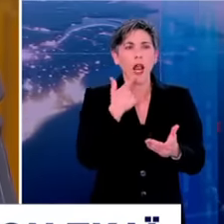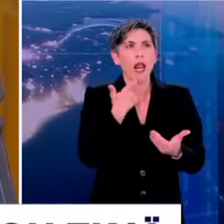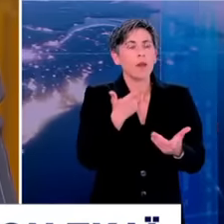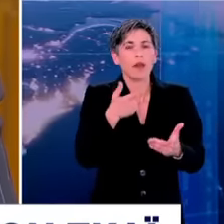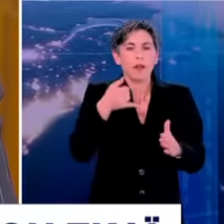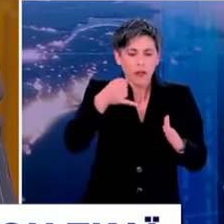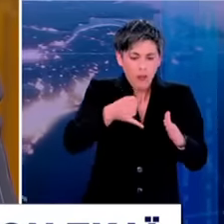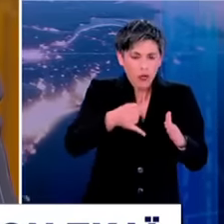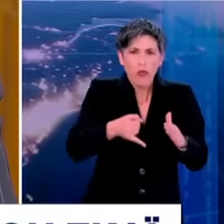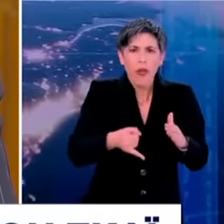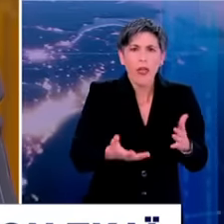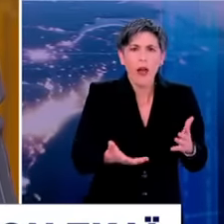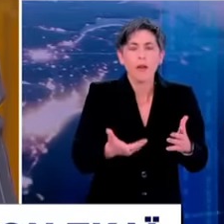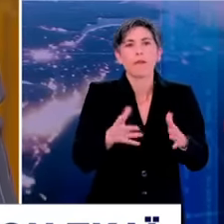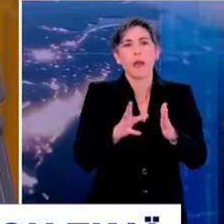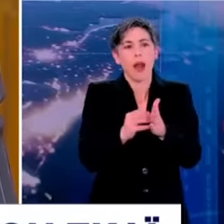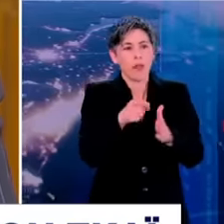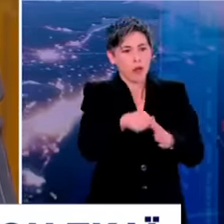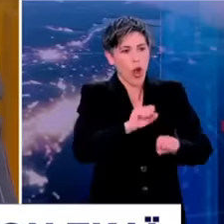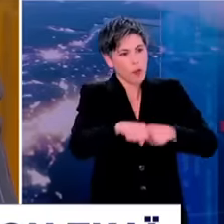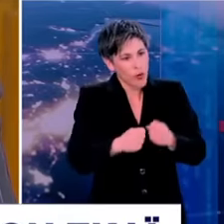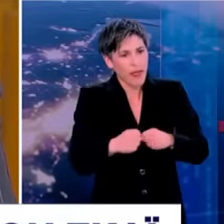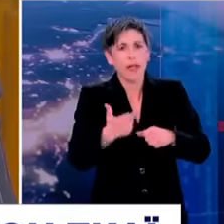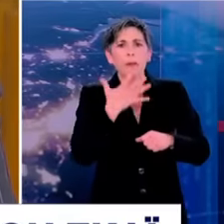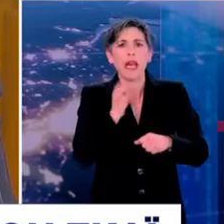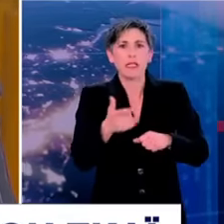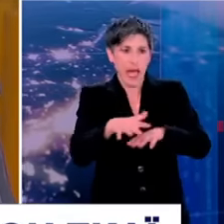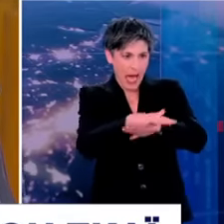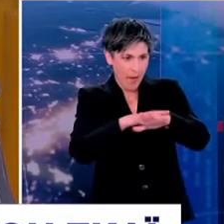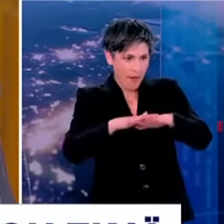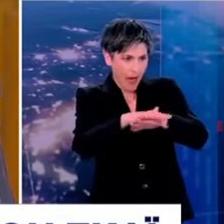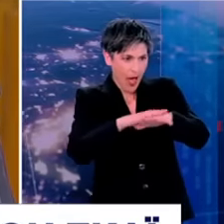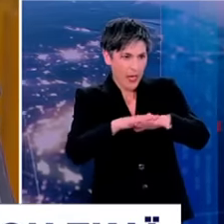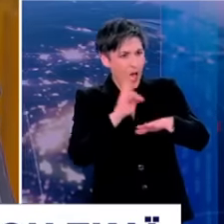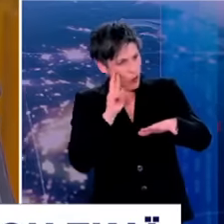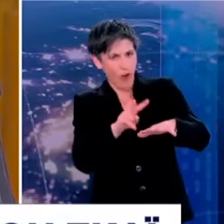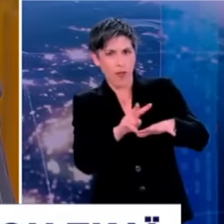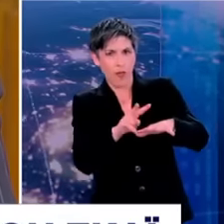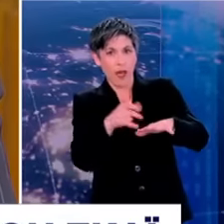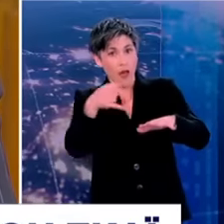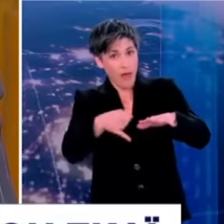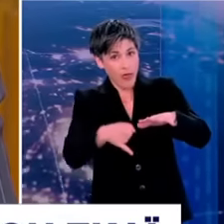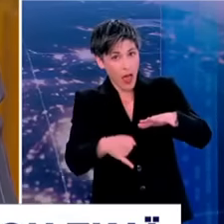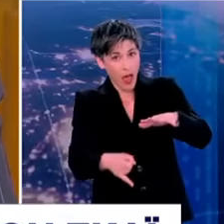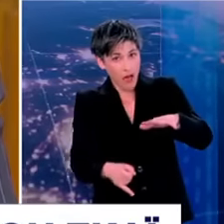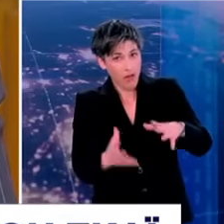θα φτάσει μέχρι τέλος? Συνήθως σε αυτές τις περιπτώσεις, δυστυχώς,